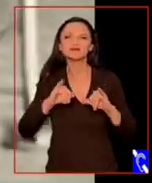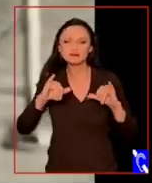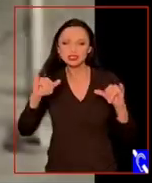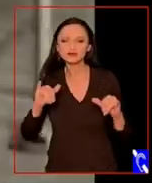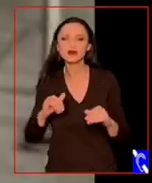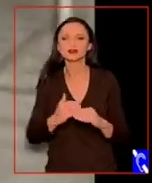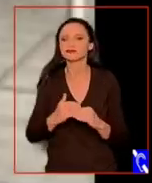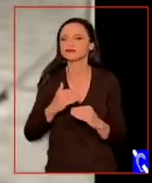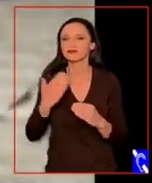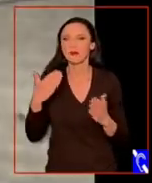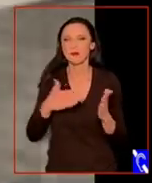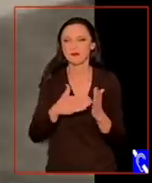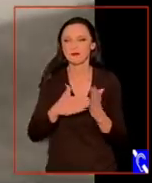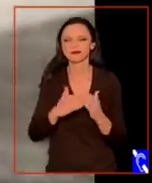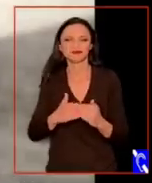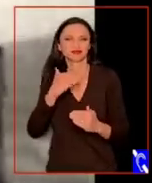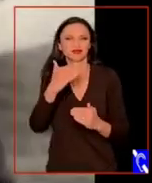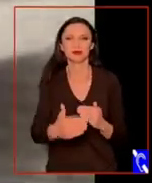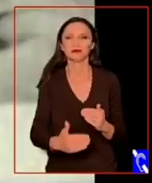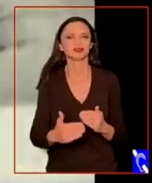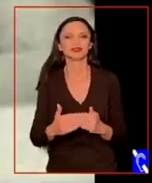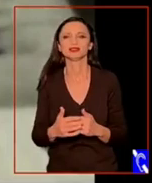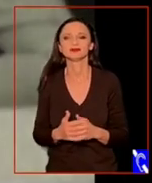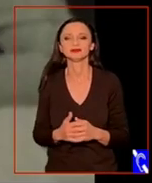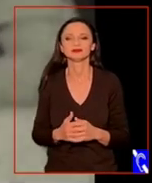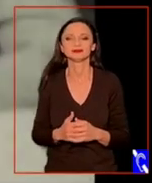bariere și efectiv